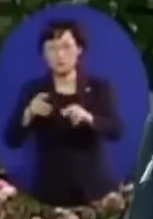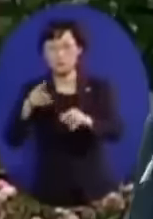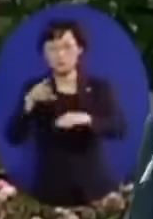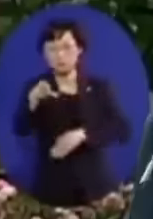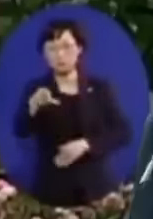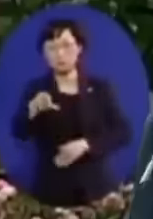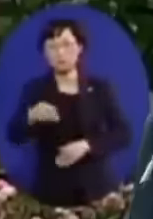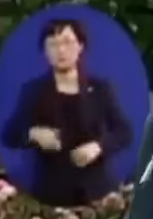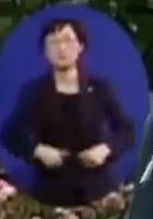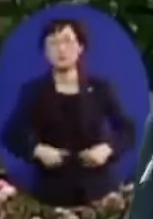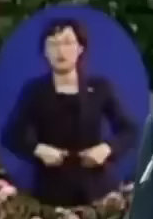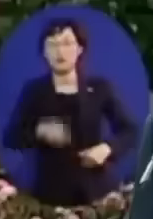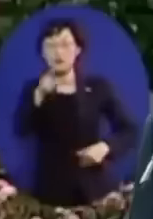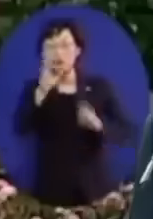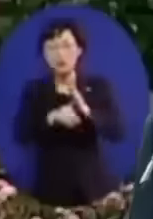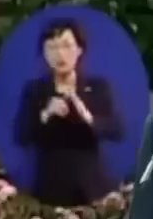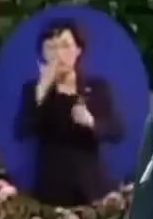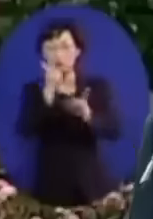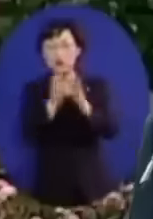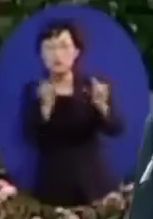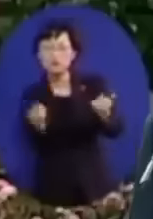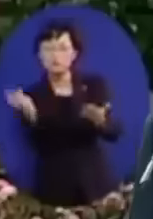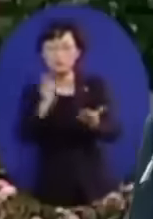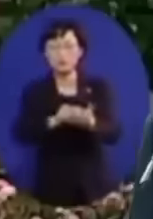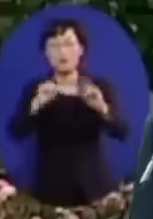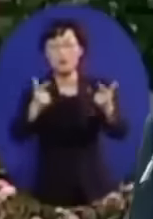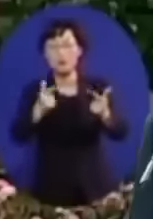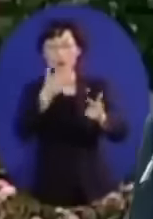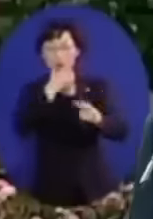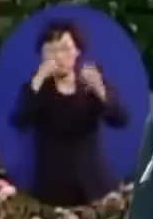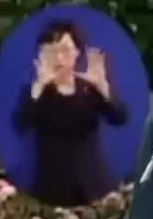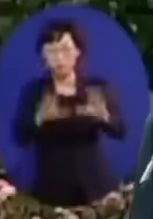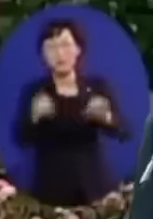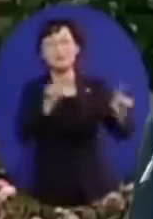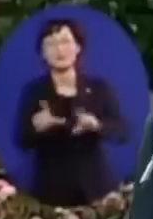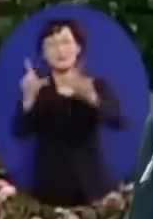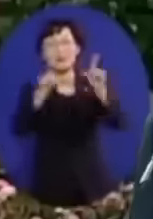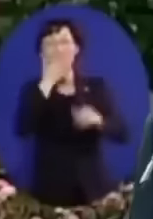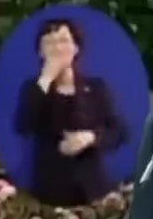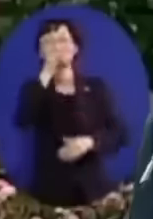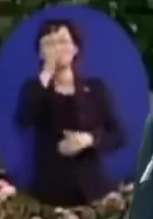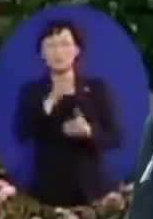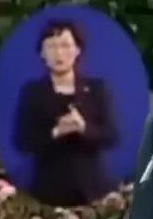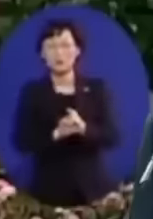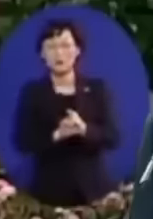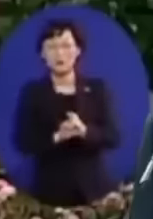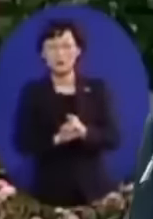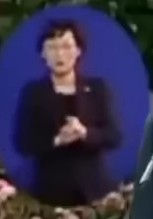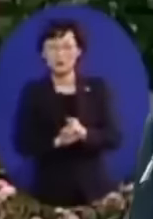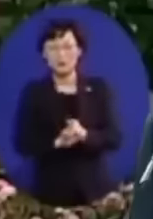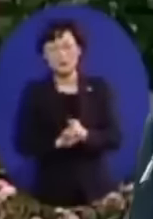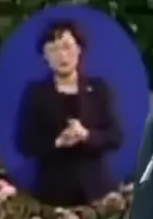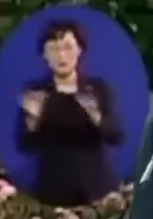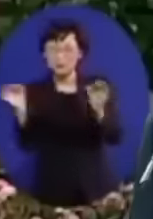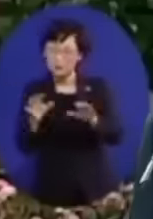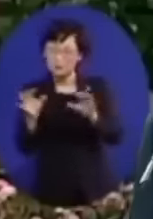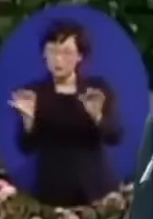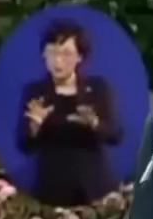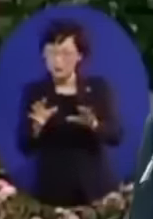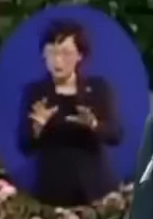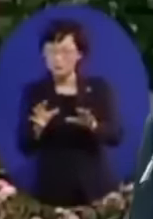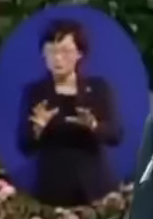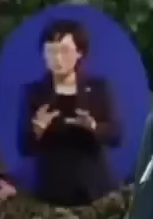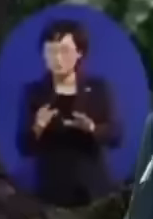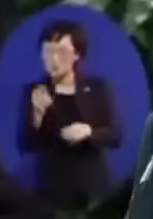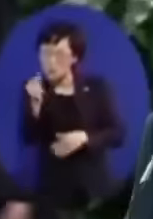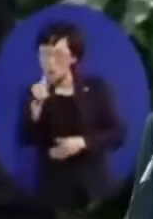그럴 때 죄인의 길에 서지 않고 축복된 삶을 살 수 있는 것입니다. 아이 뭐 잠시 조그만 악을